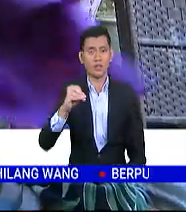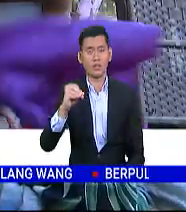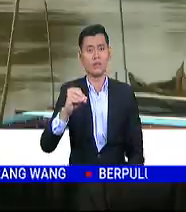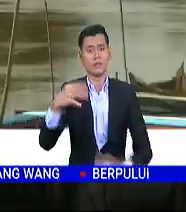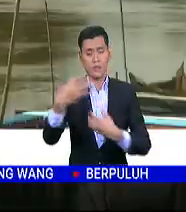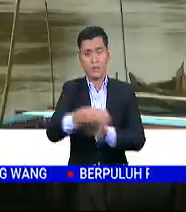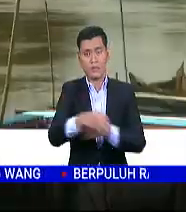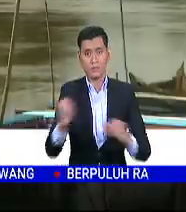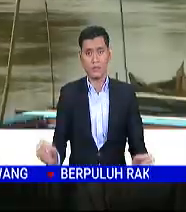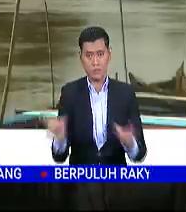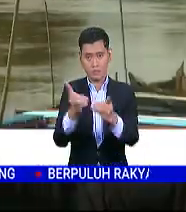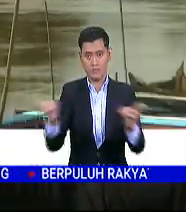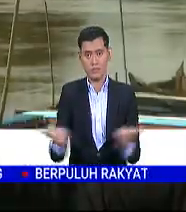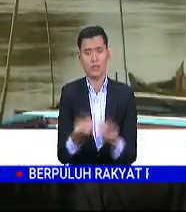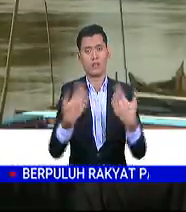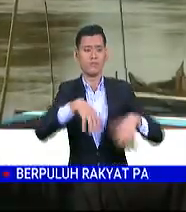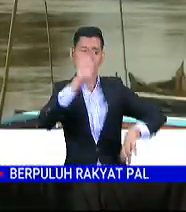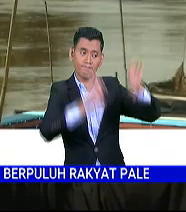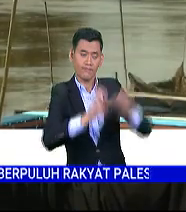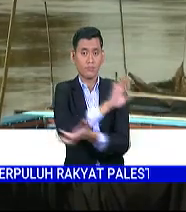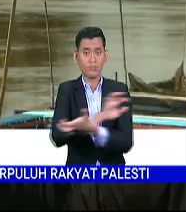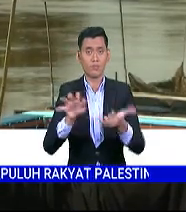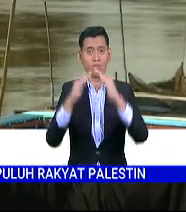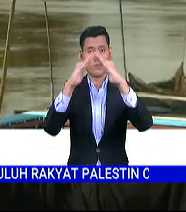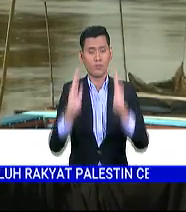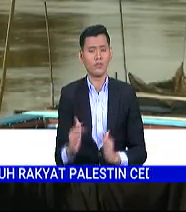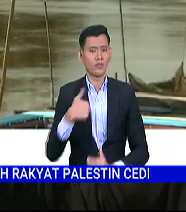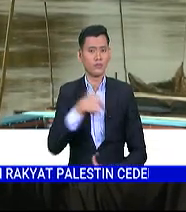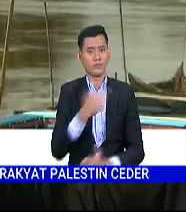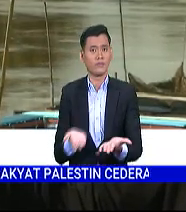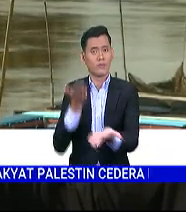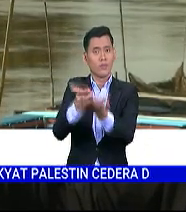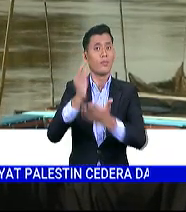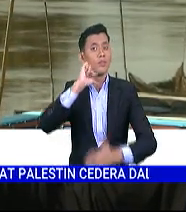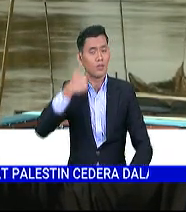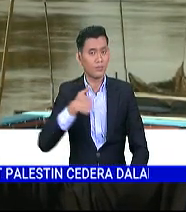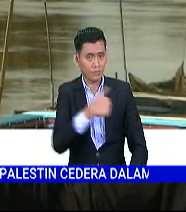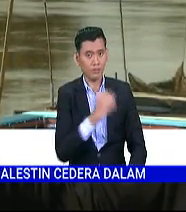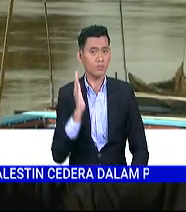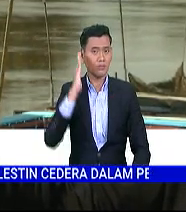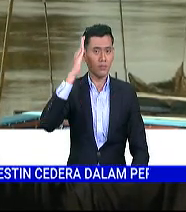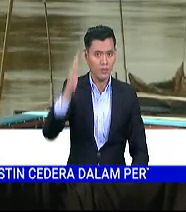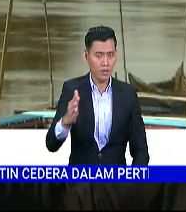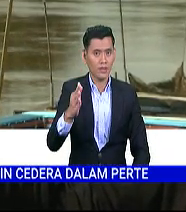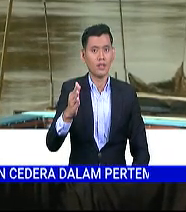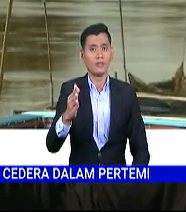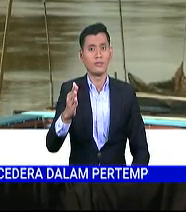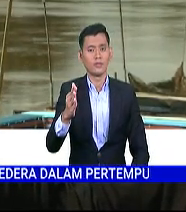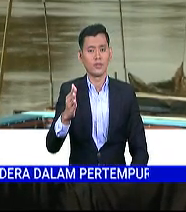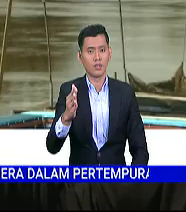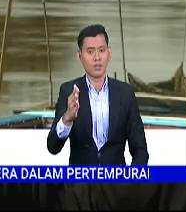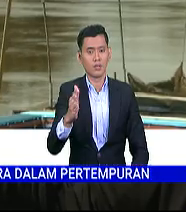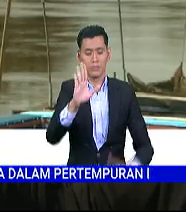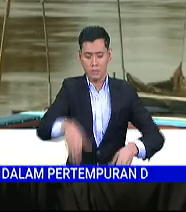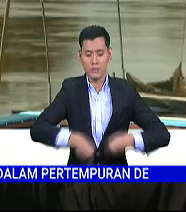daerah telah pun siap buat penilaian kerosakan rumah, dan kita bercadang esok kita akan perakukan pada pihak Pejabat Pemadam Negeri Johor untuk